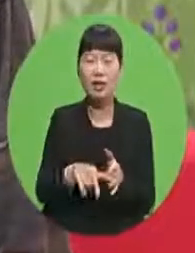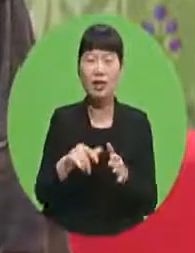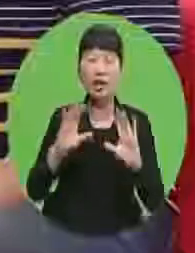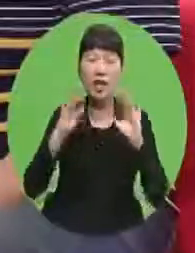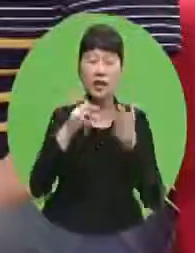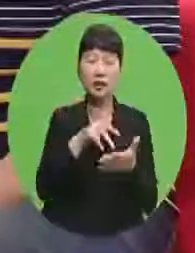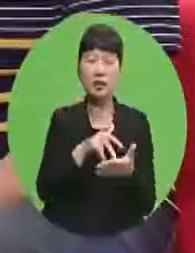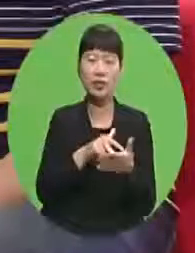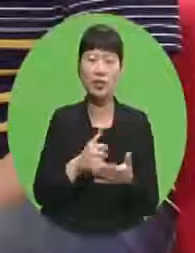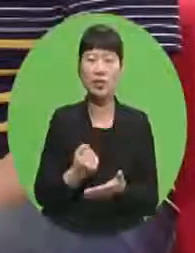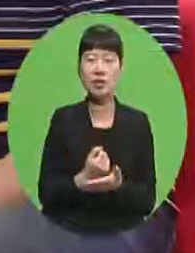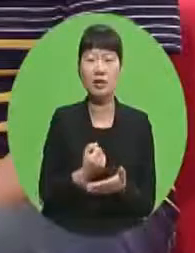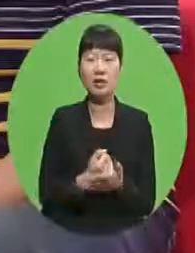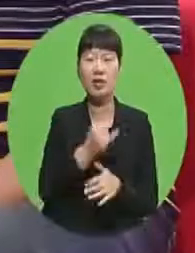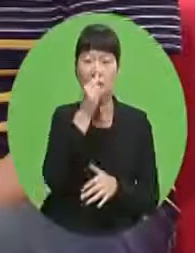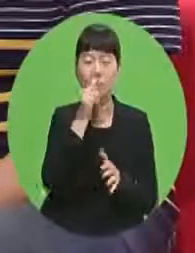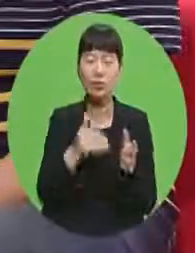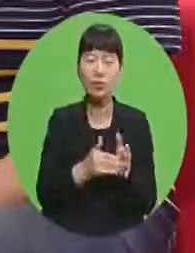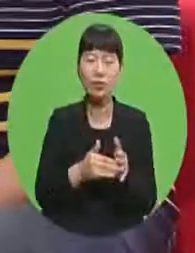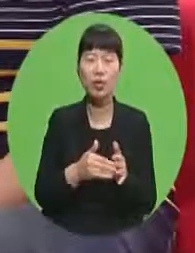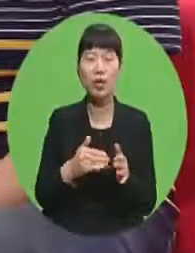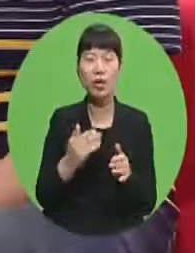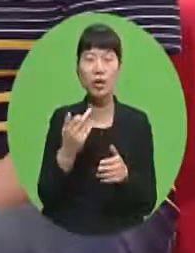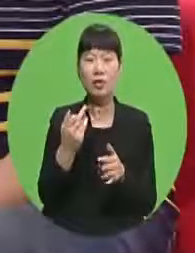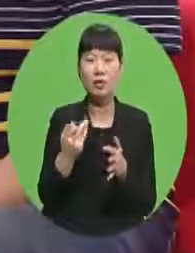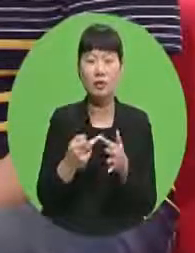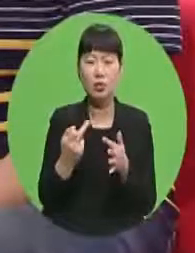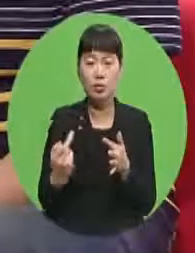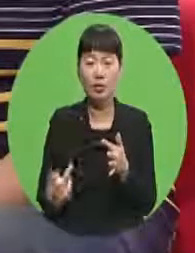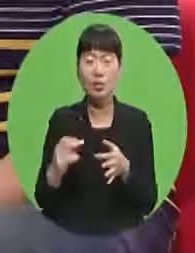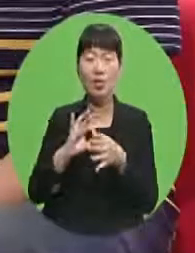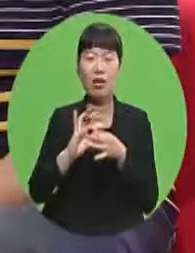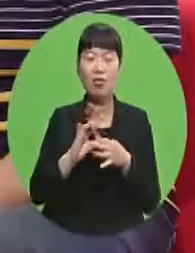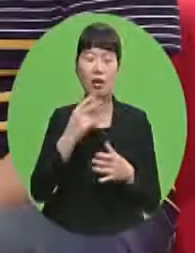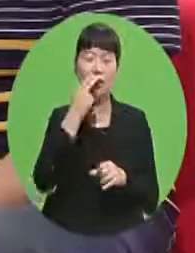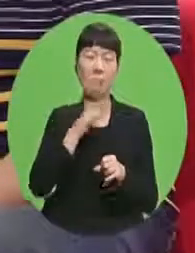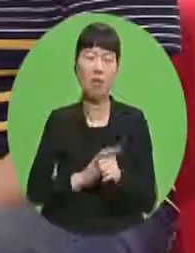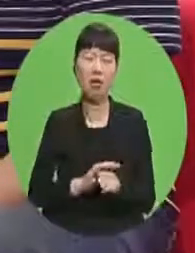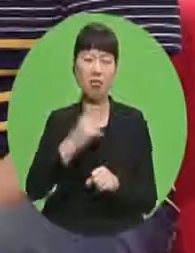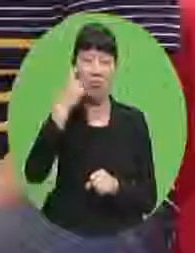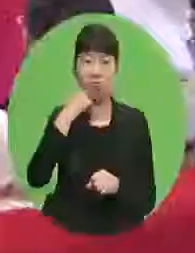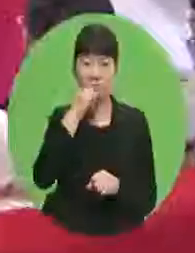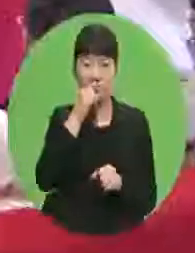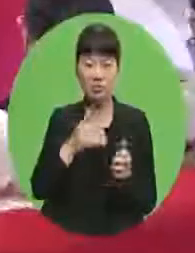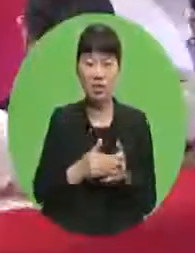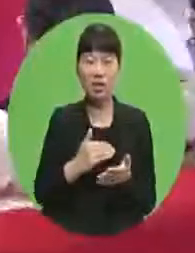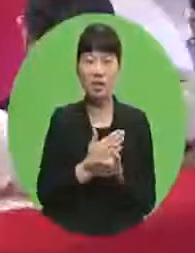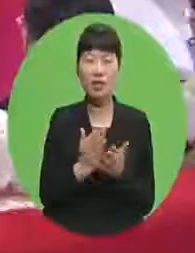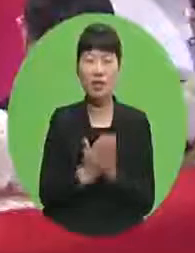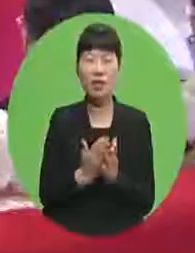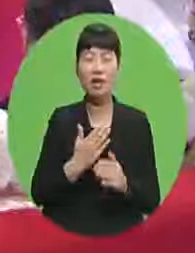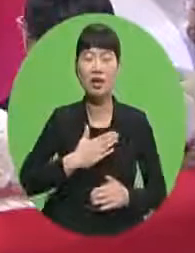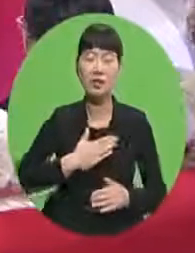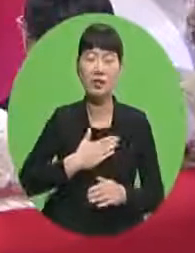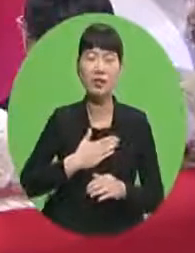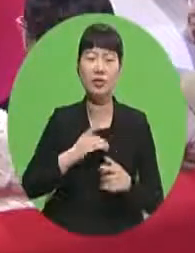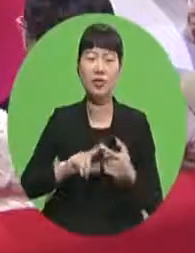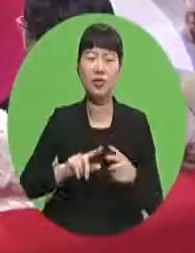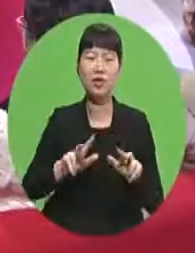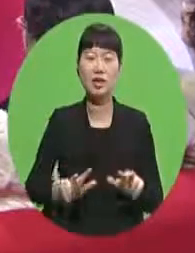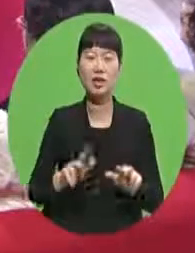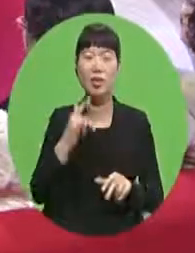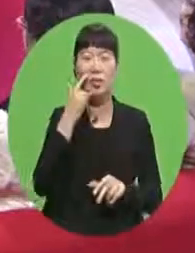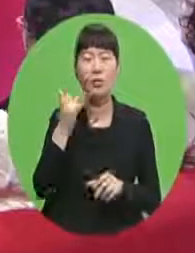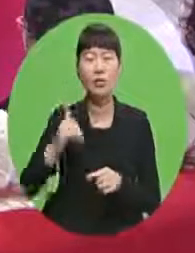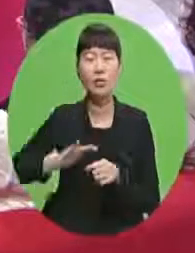아이들은 서운하기도 하고 섭섭하기도 하고 때로는 동생과의 관계에서 억울하기도 해요. 이런 여러 가지 다양한 감정들을 이처럼